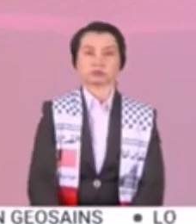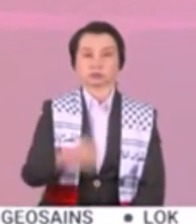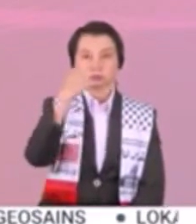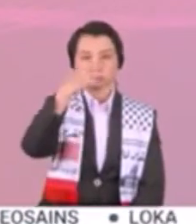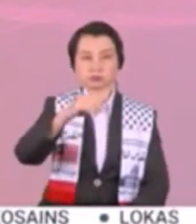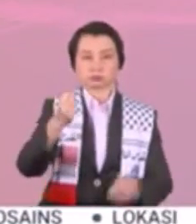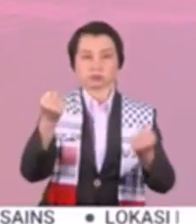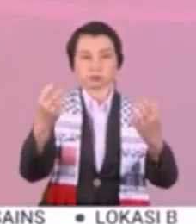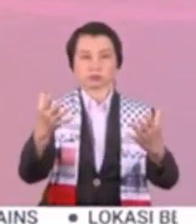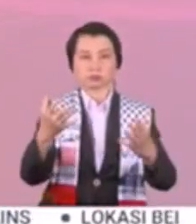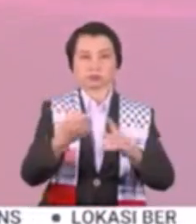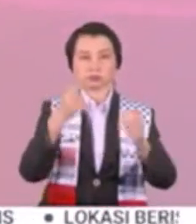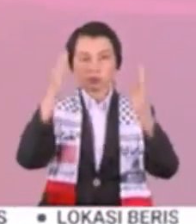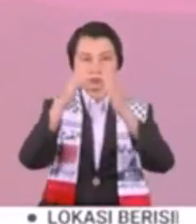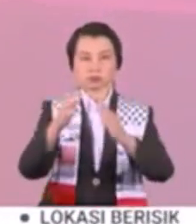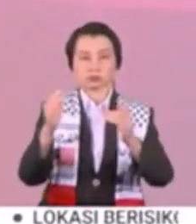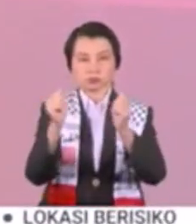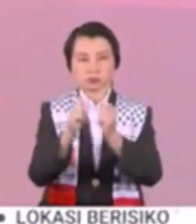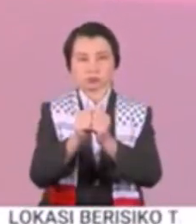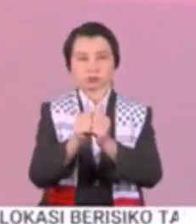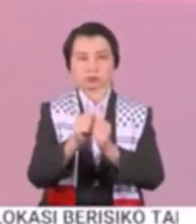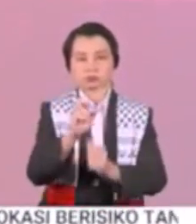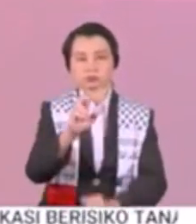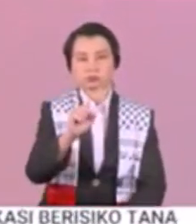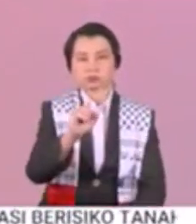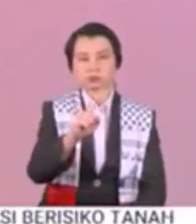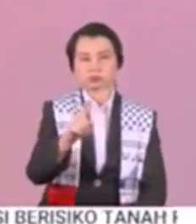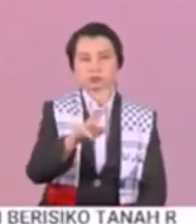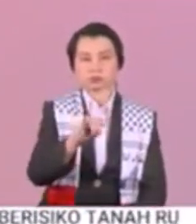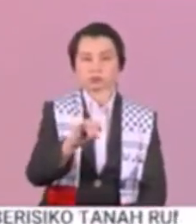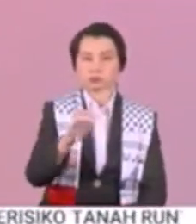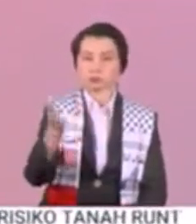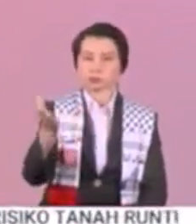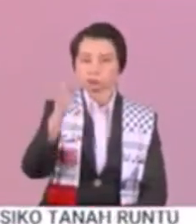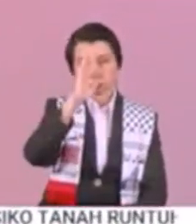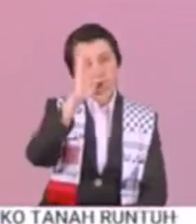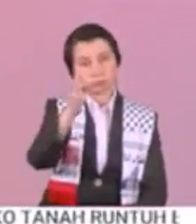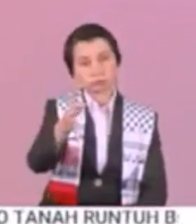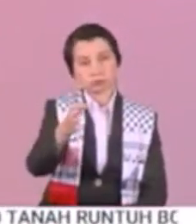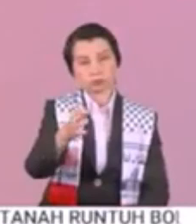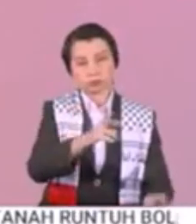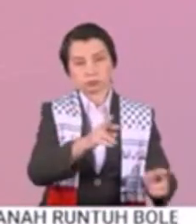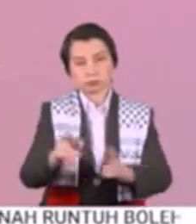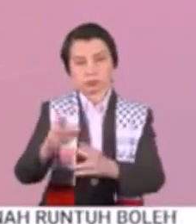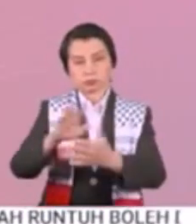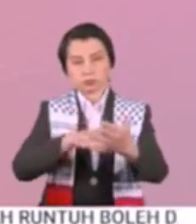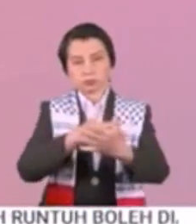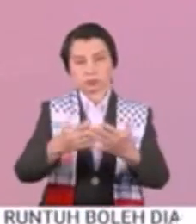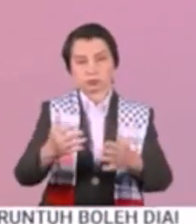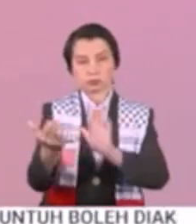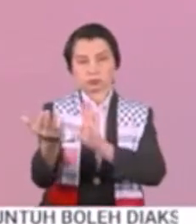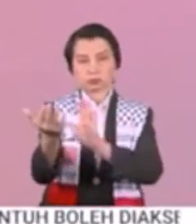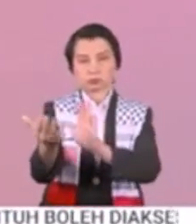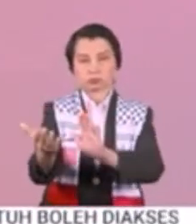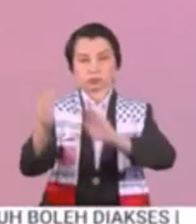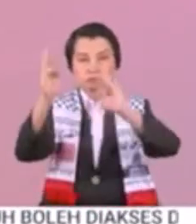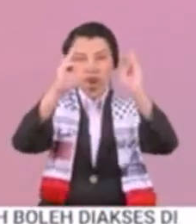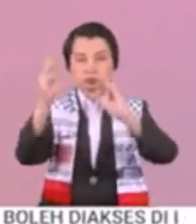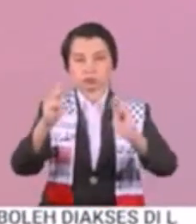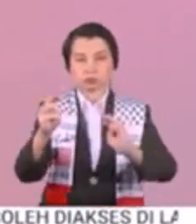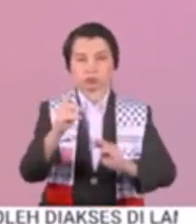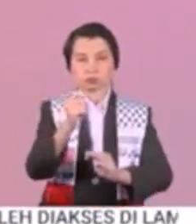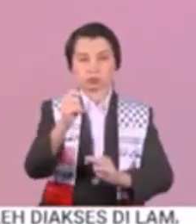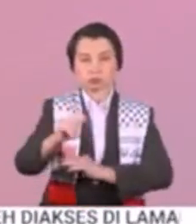Untuk lebih perkembangan dari Pahang, langsung bersama-sama Rosie Hanis Abdul Rahman. Antara fokus, perancangan dirangka bagi berdepan fenomena monsun timur